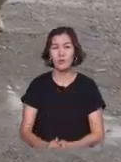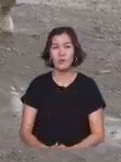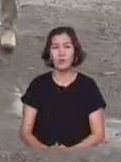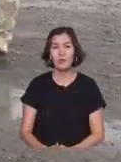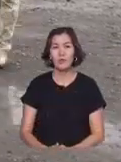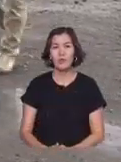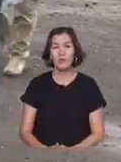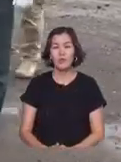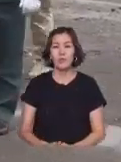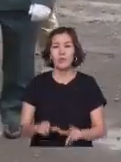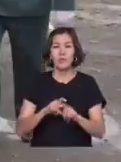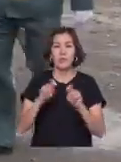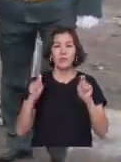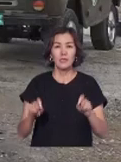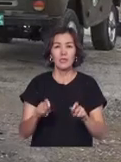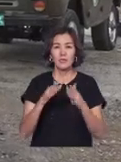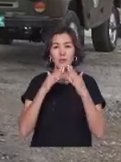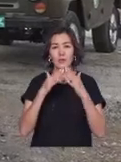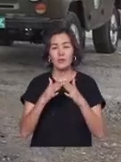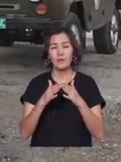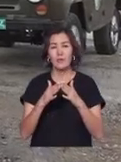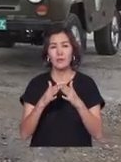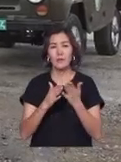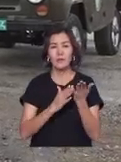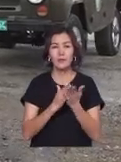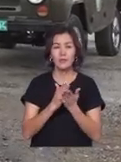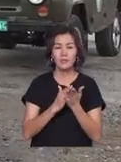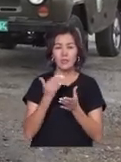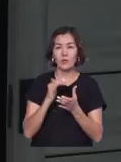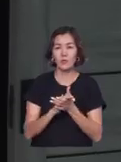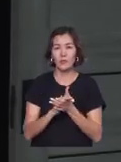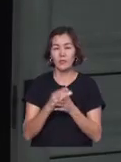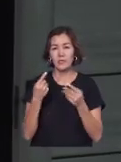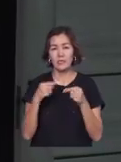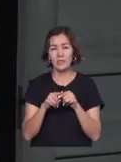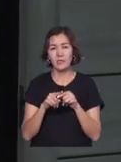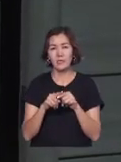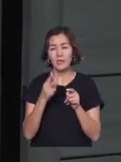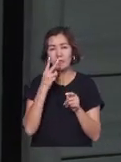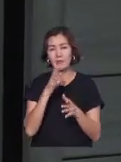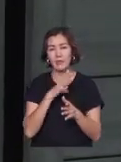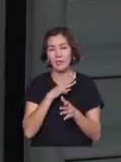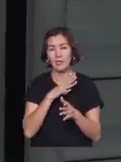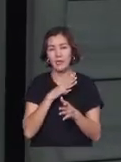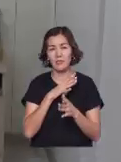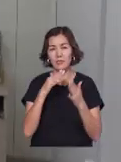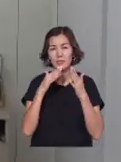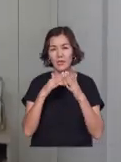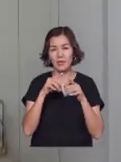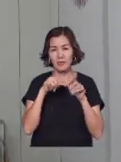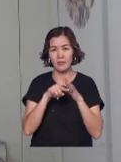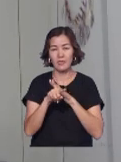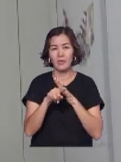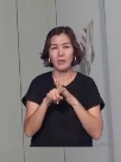В рамках открытия новой казармы ветераны пограничной службы ознакомились с военной техникой и осмотрели возведенные здания, построенные для